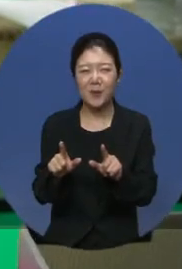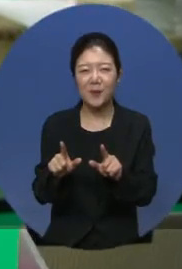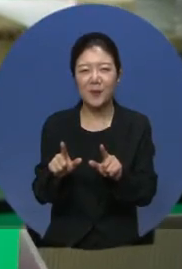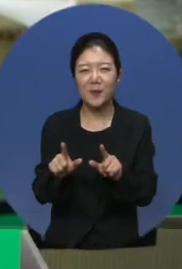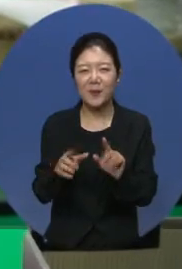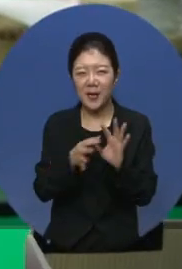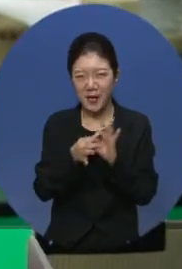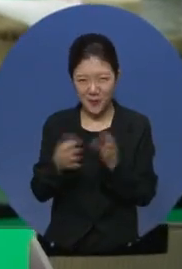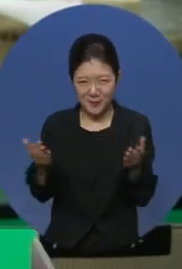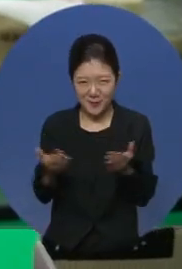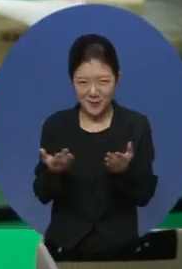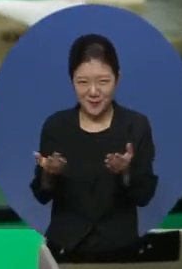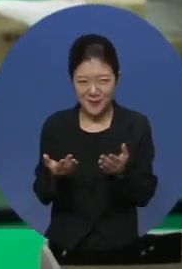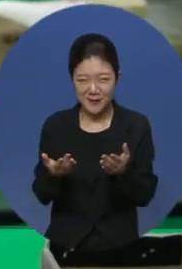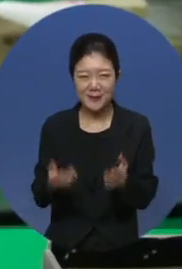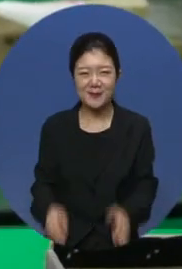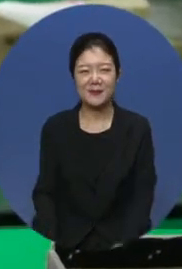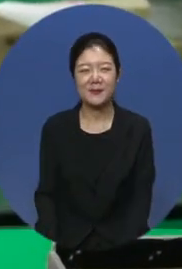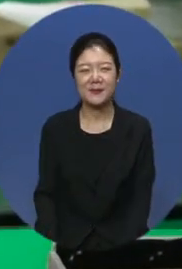그런 게 있어요.